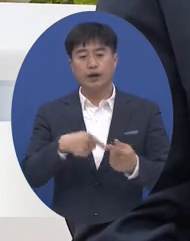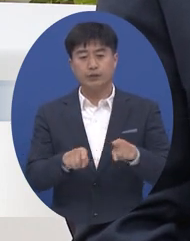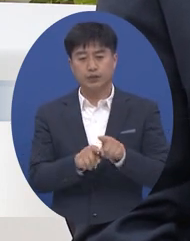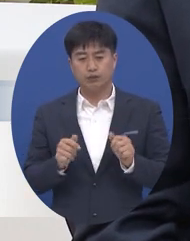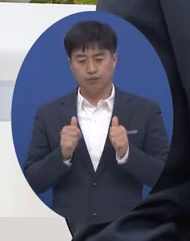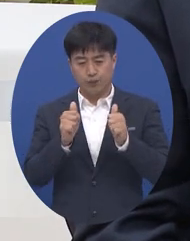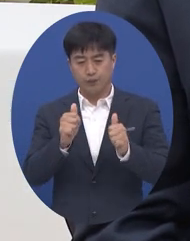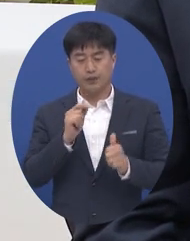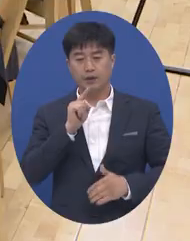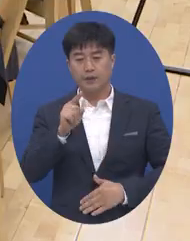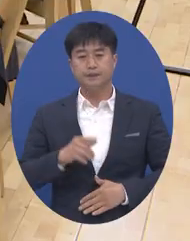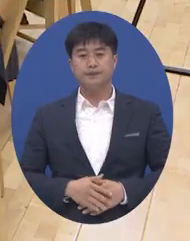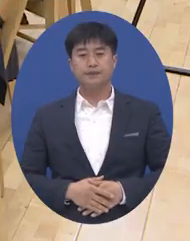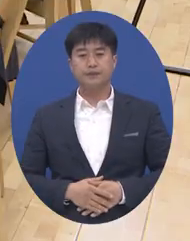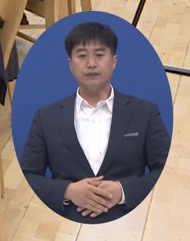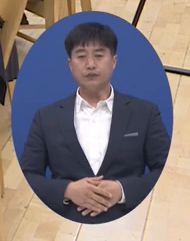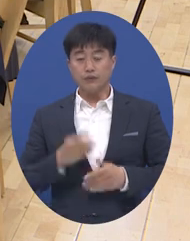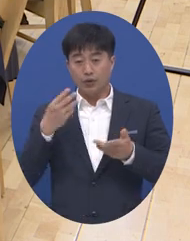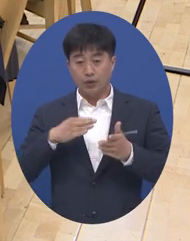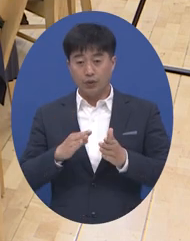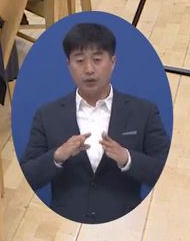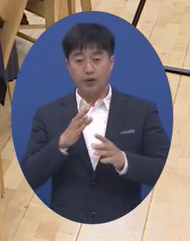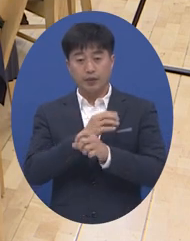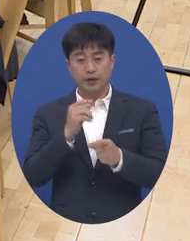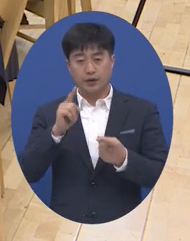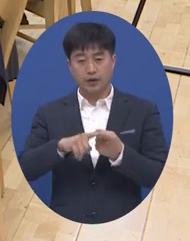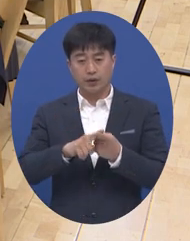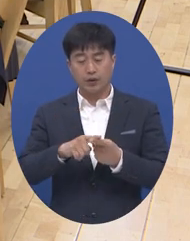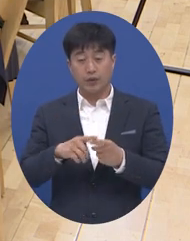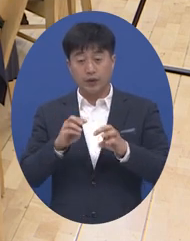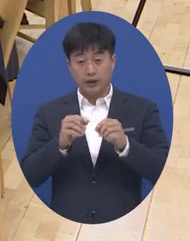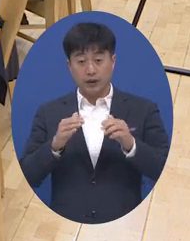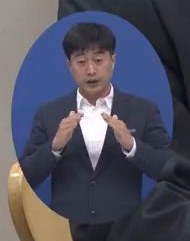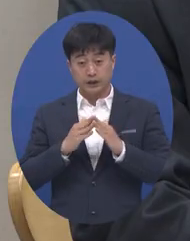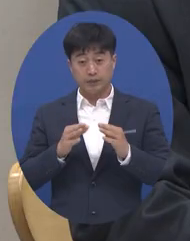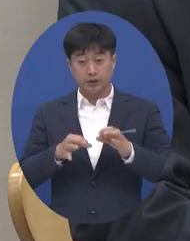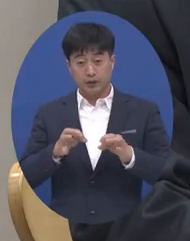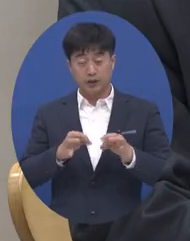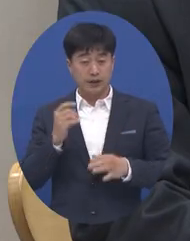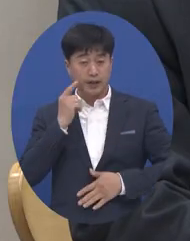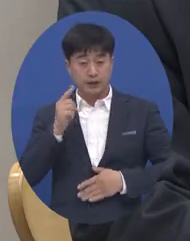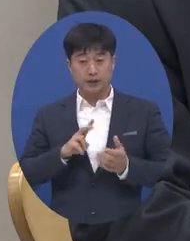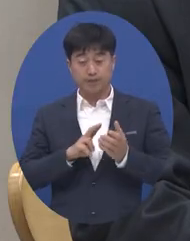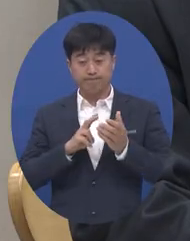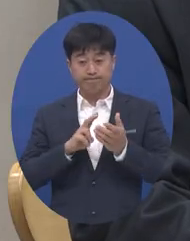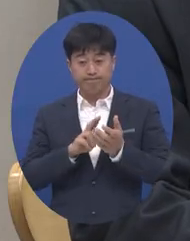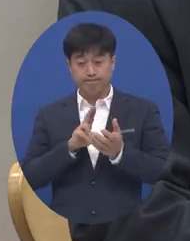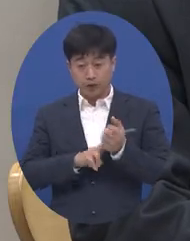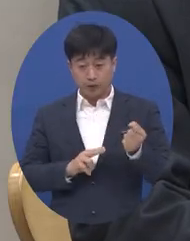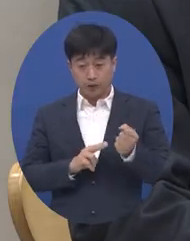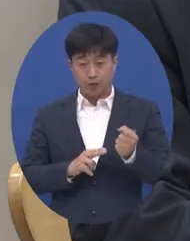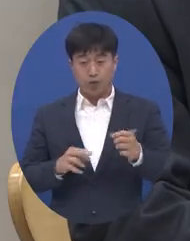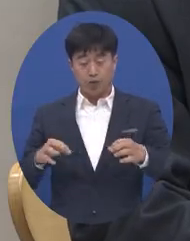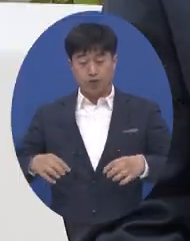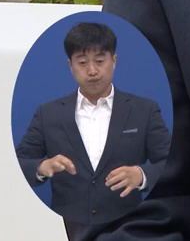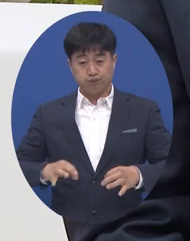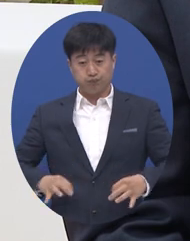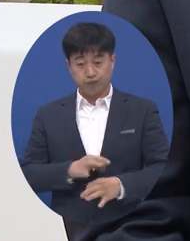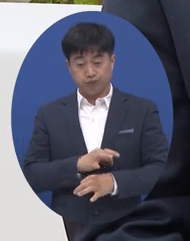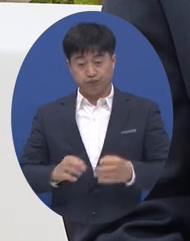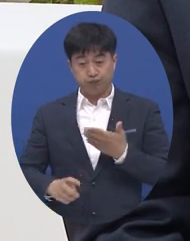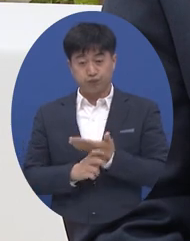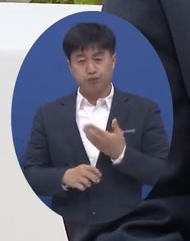함께 힘을 쓰도록 하겠습니다 경기도는 협약에 따라 부동산 허위 매물을 비롯한 부동산거래 불법행위 근절을 위한